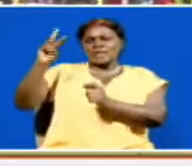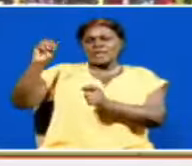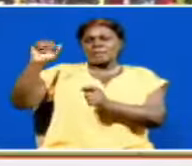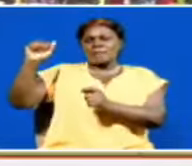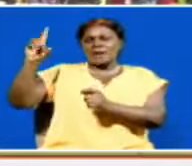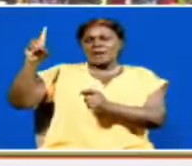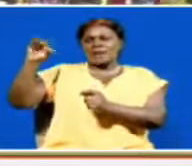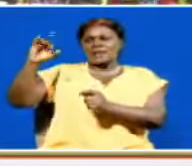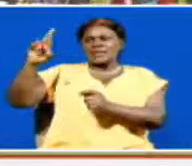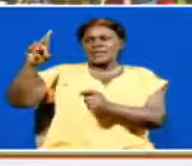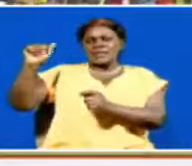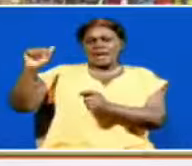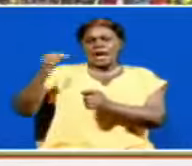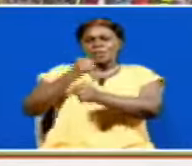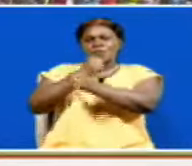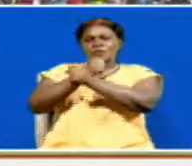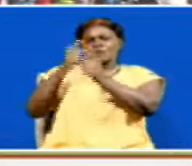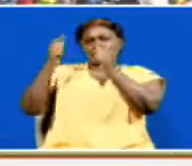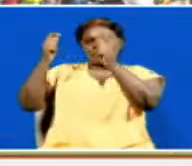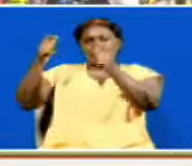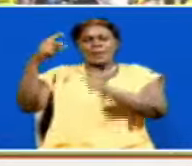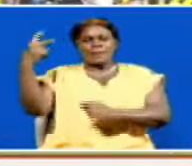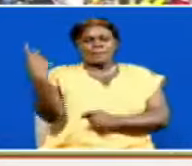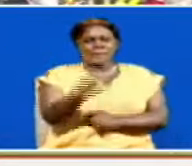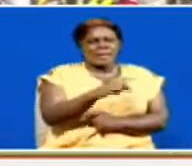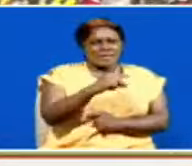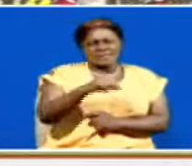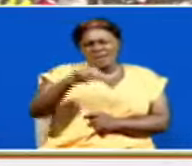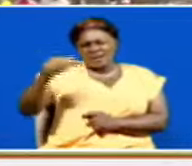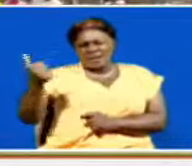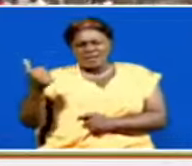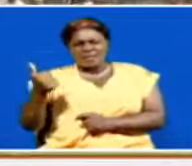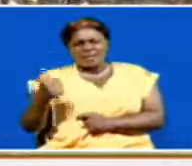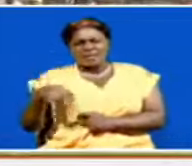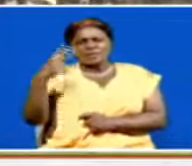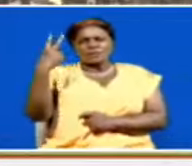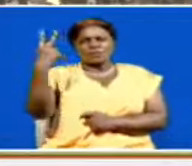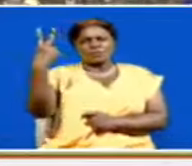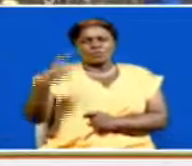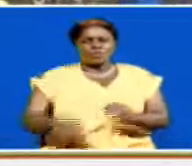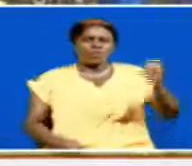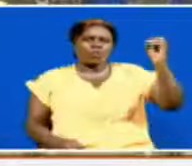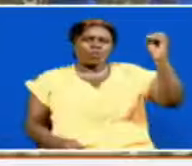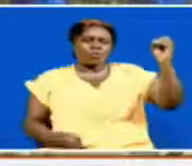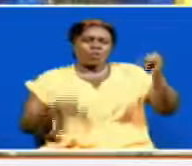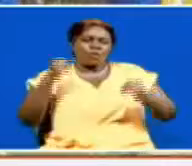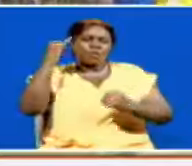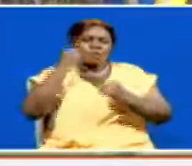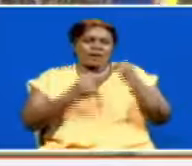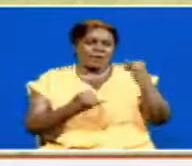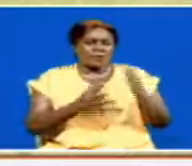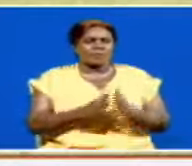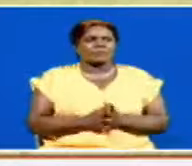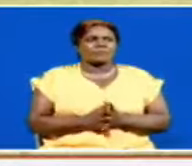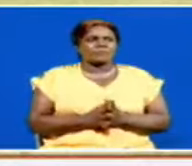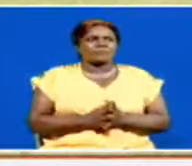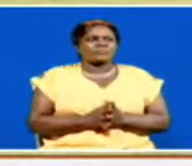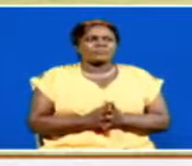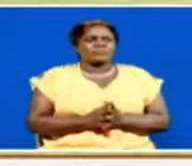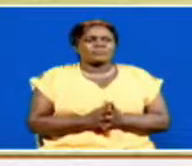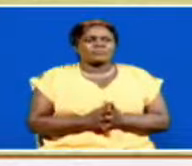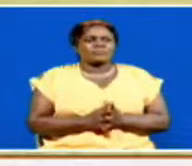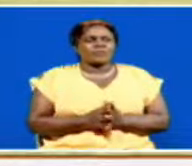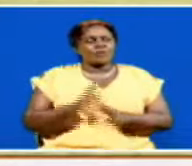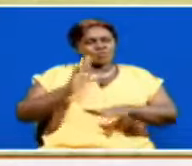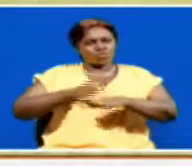United ilitetea taji lake kwa kuicharaza timu ya Itabali mabao mawili bila jibu kwenye finali. Mechi imekuwa poa kwa